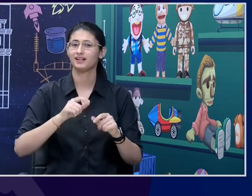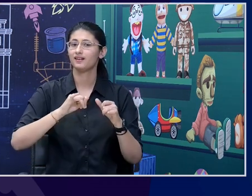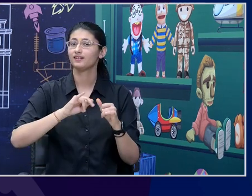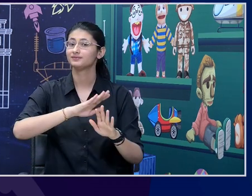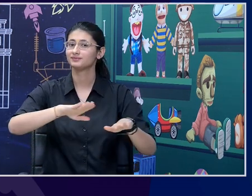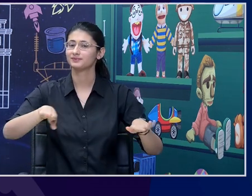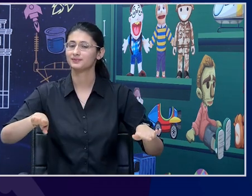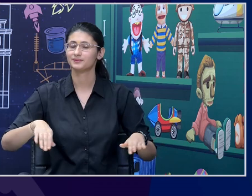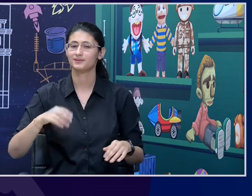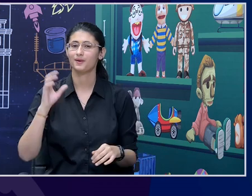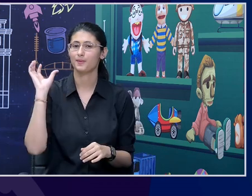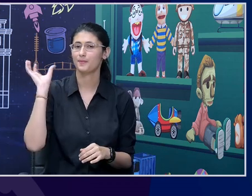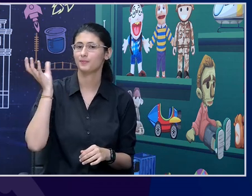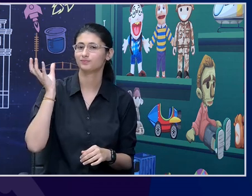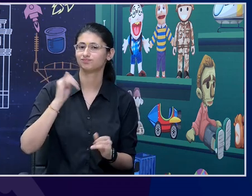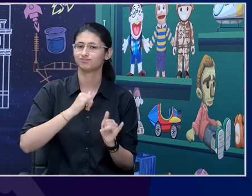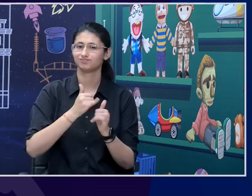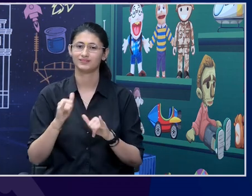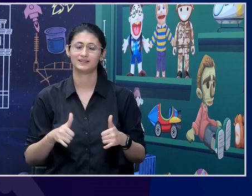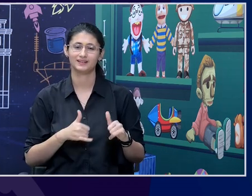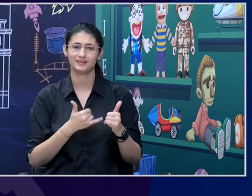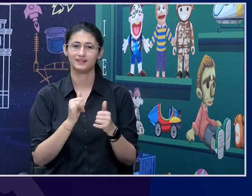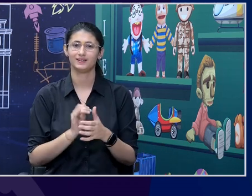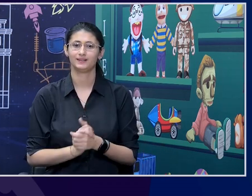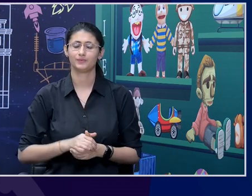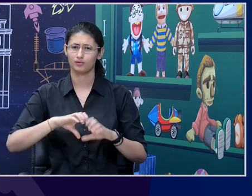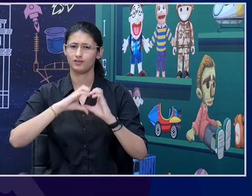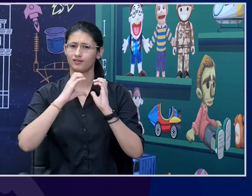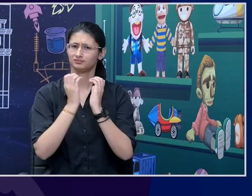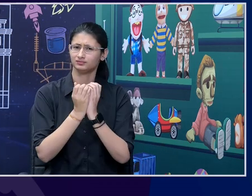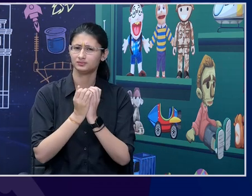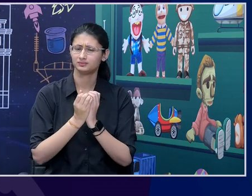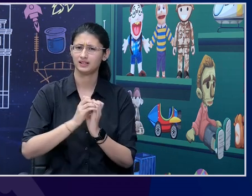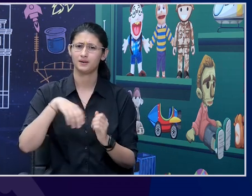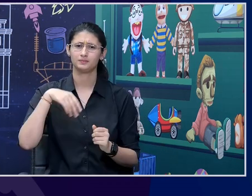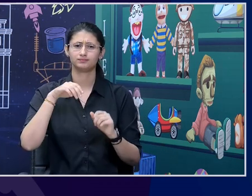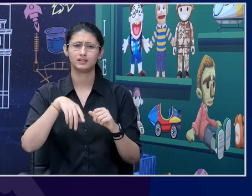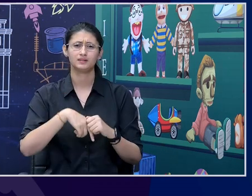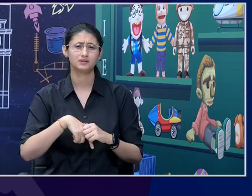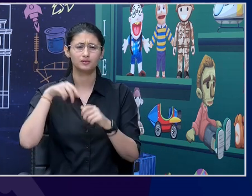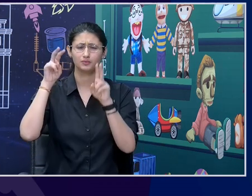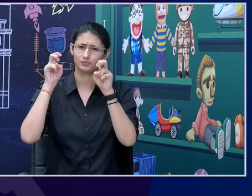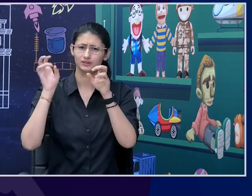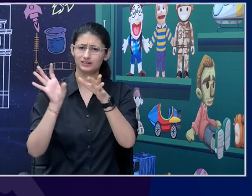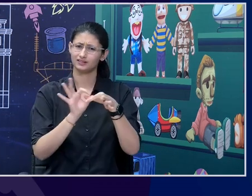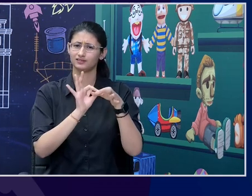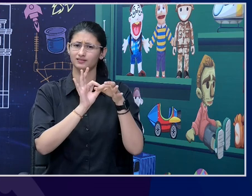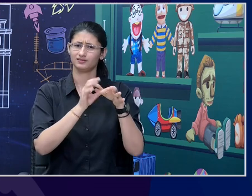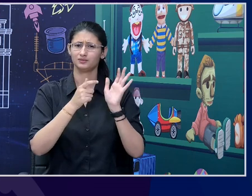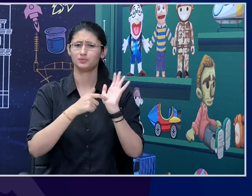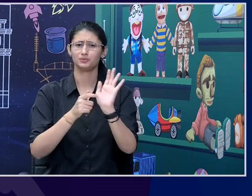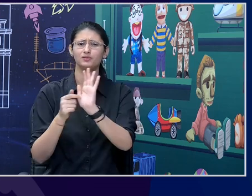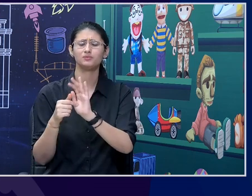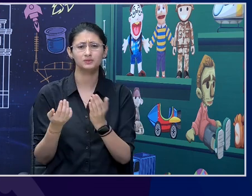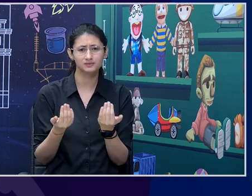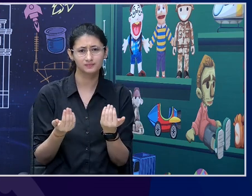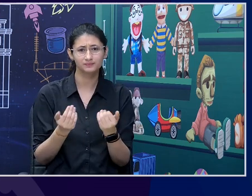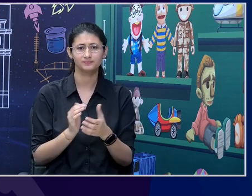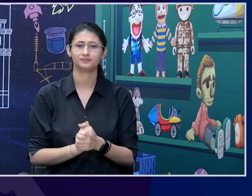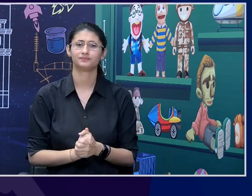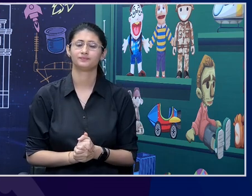ट्रेन और बल्ला कक्षा में लाकर बच्चों को दिखाया जा सकता है अगर हम बच्चों से भी उनके खिलौने मंगवाई तो हो सकता है ये जो